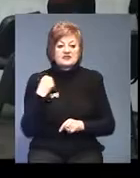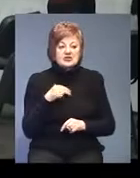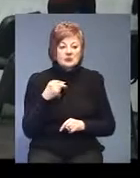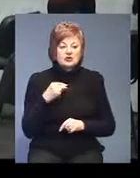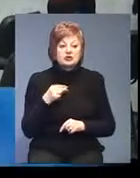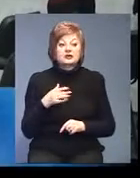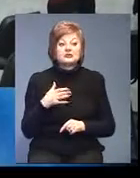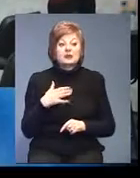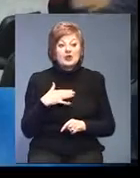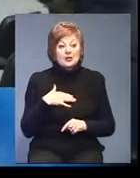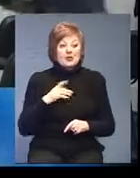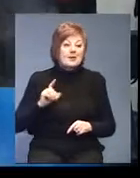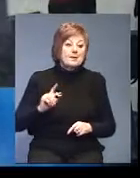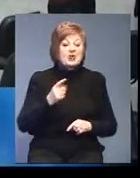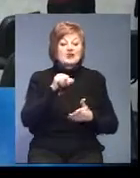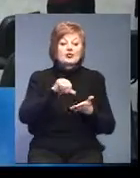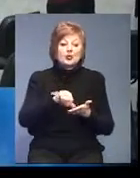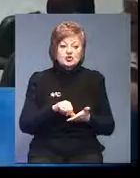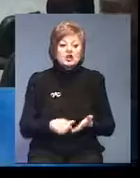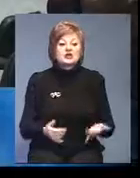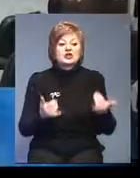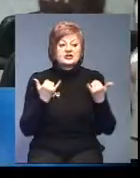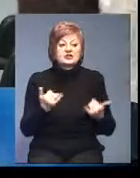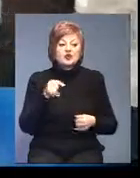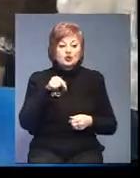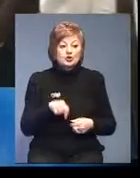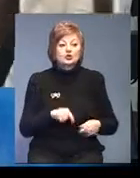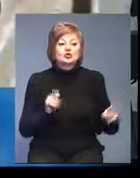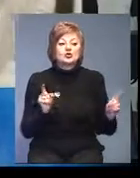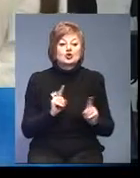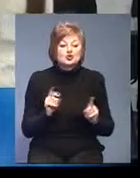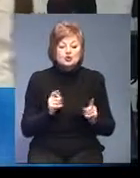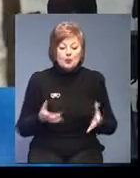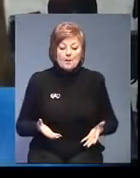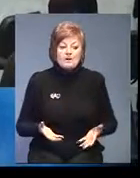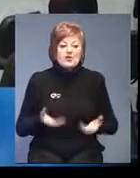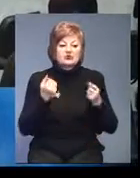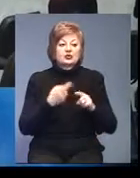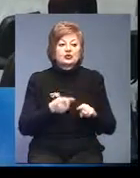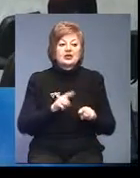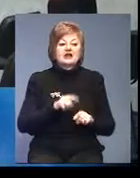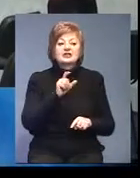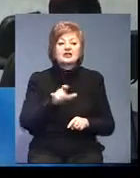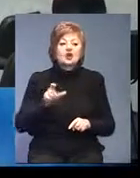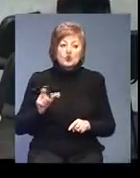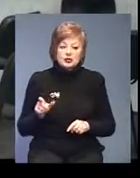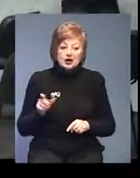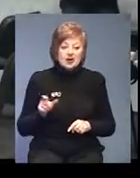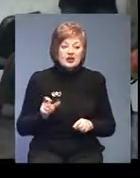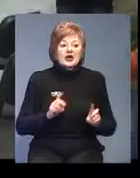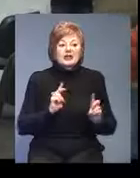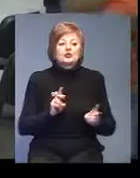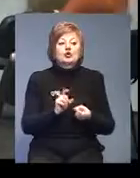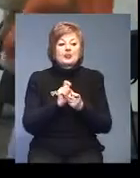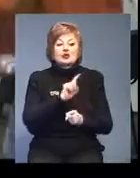беремо в такій грі вперше участь, і сьогодні ми тут, аби підтримати цих людей, які боролися